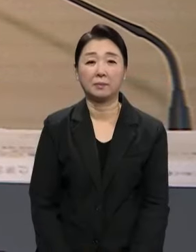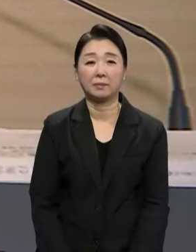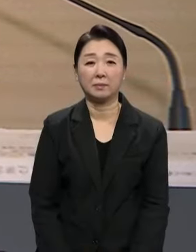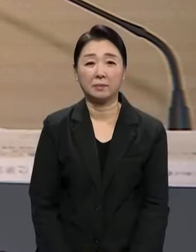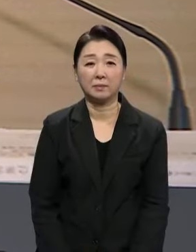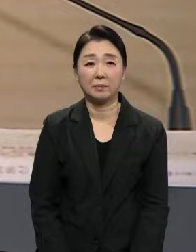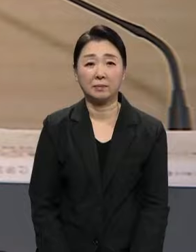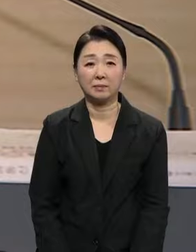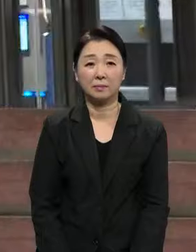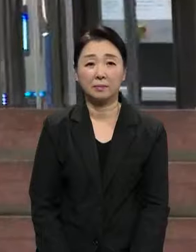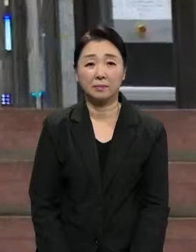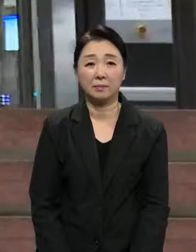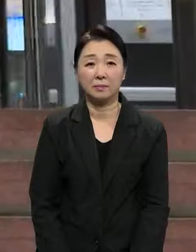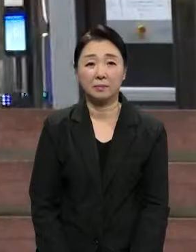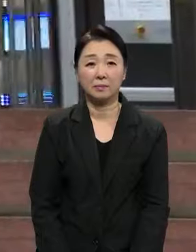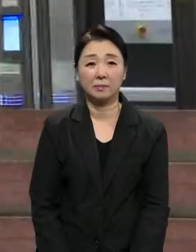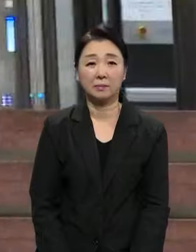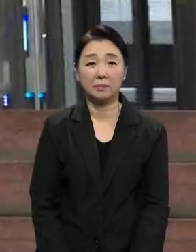기자입니다.